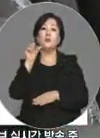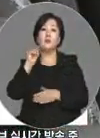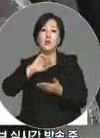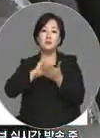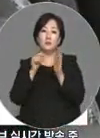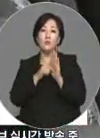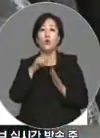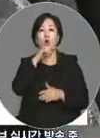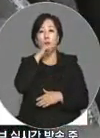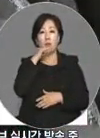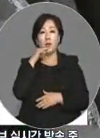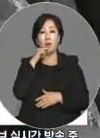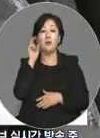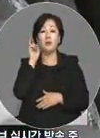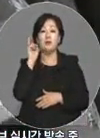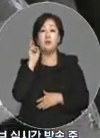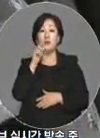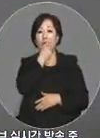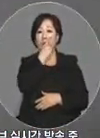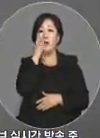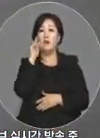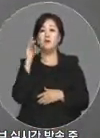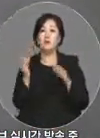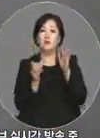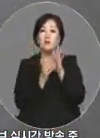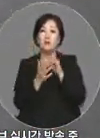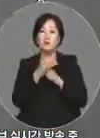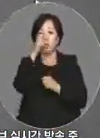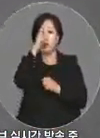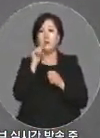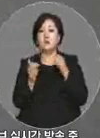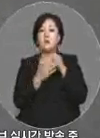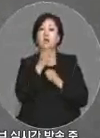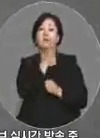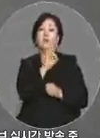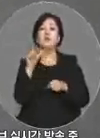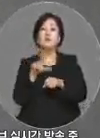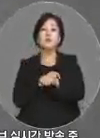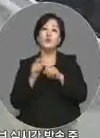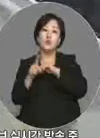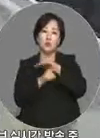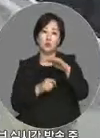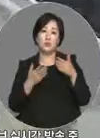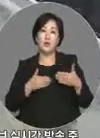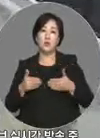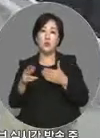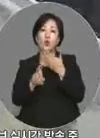피해를 입힌 걸로 파악됐습니다. 경찰은 이모 군을 특수절도와